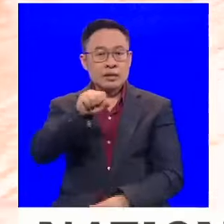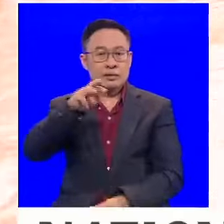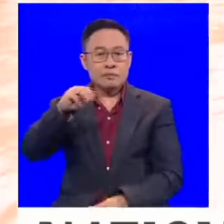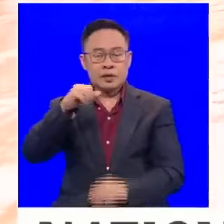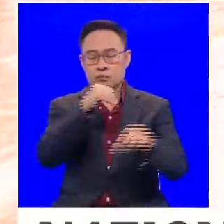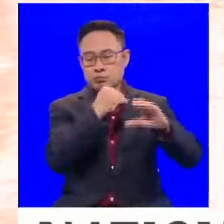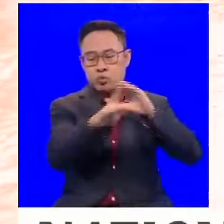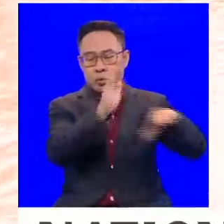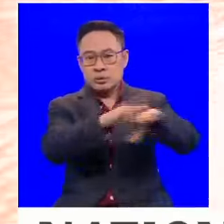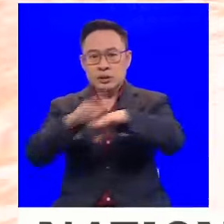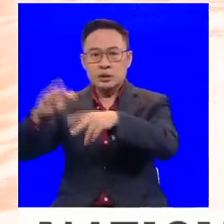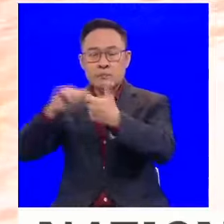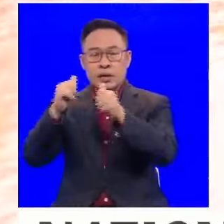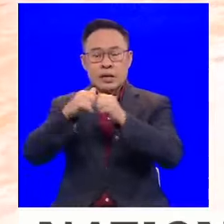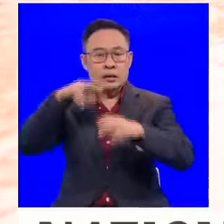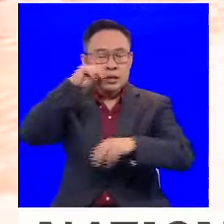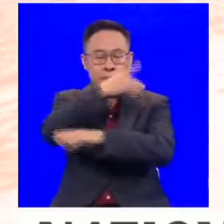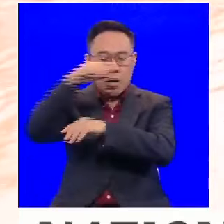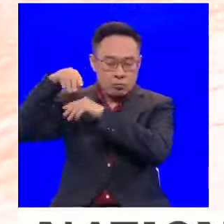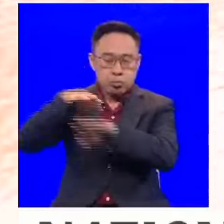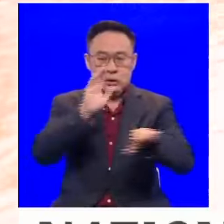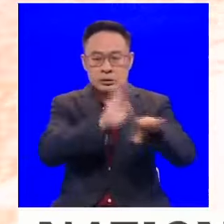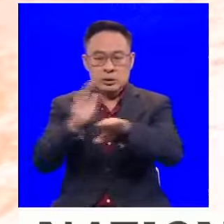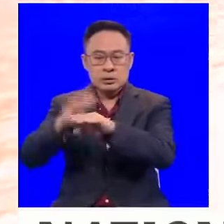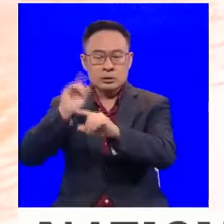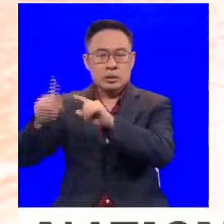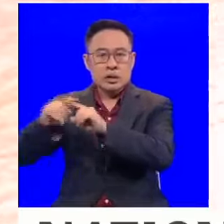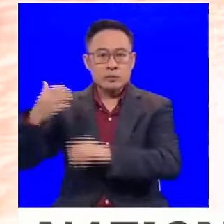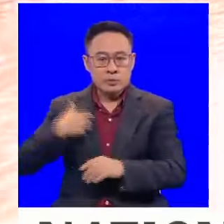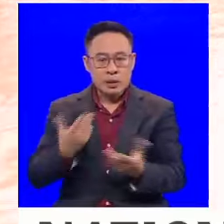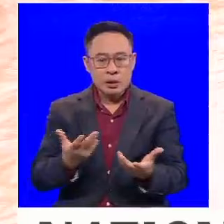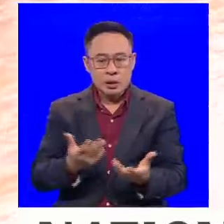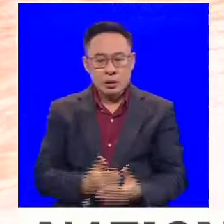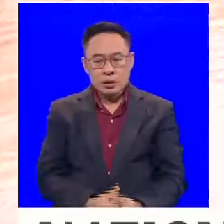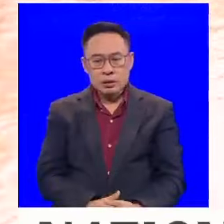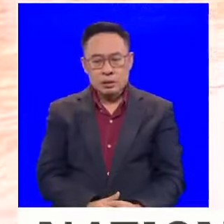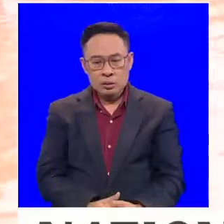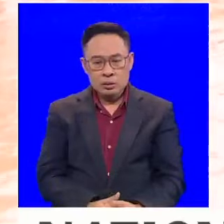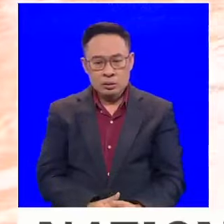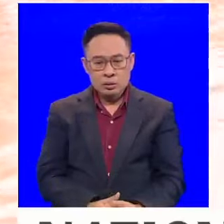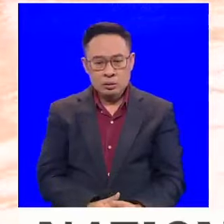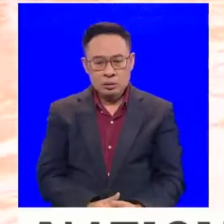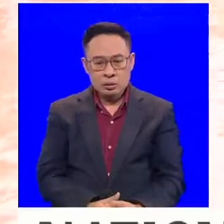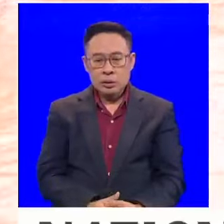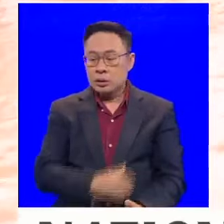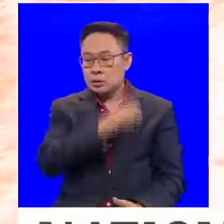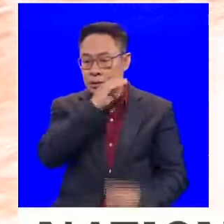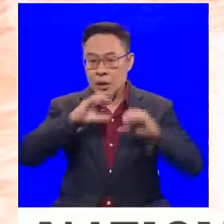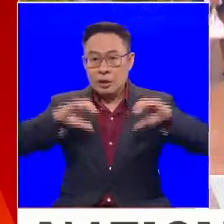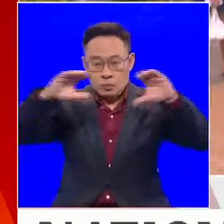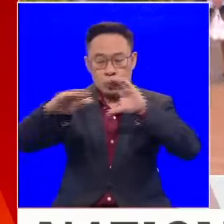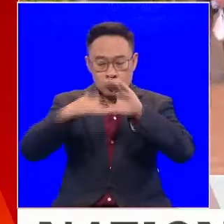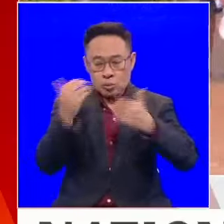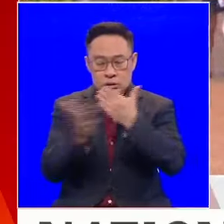ยเรื่องน้ำป่าไหลหลากน้ำมาอะไรต่างๆเนี่ยเรามองยังไงบ้างแม ่ก็ดีอยู่เจ้าจะอยากให้มีผู้เตือนว่า